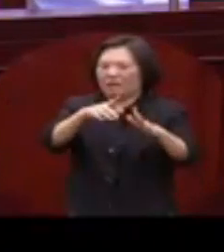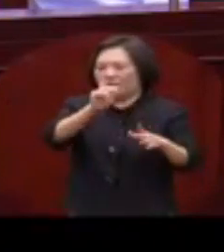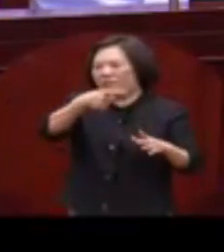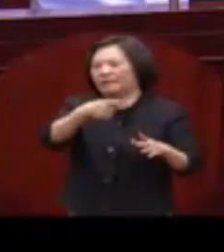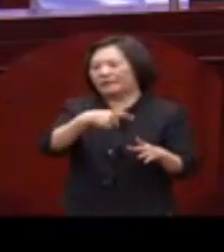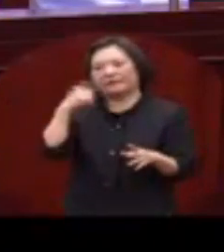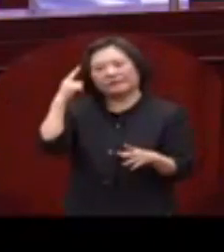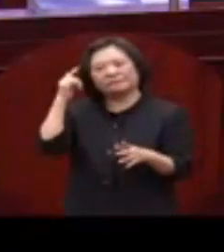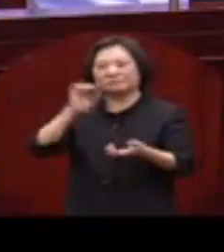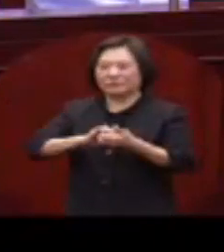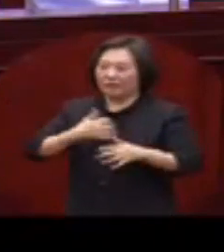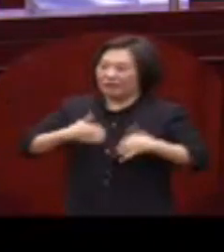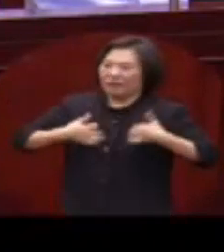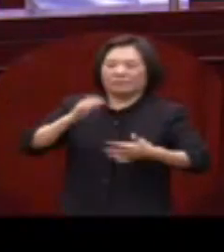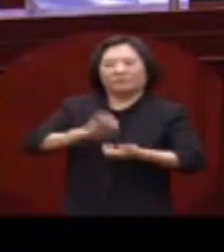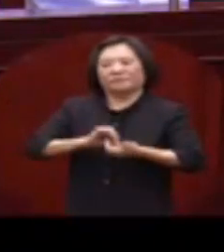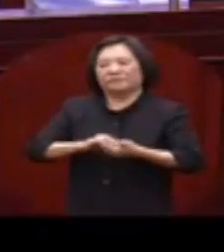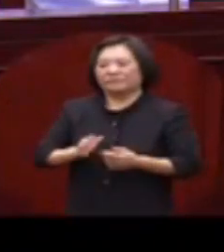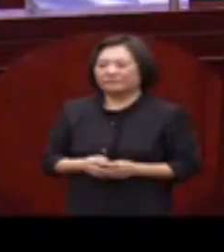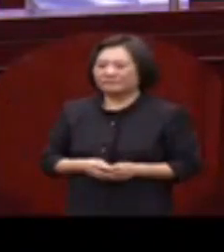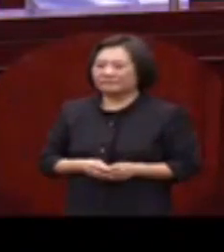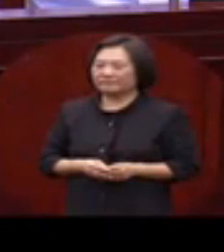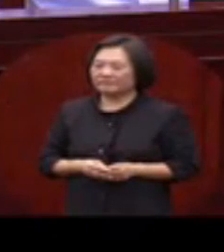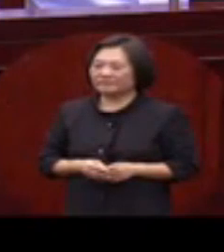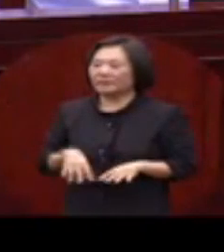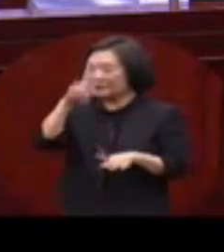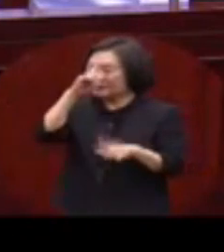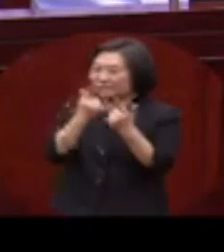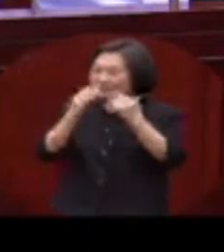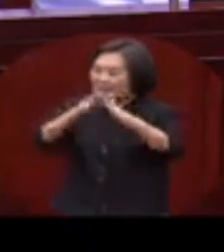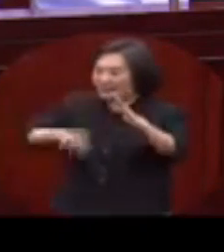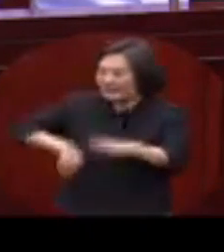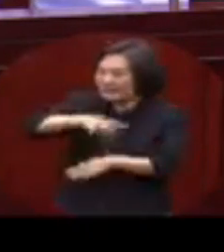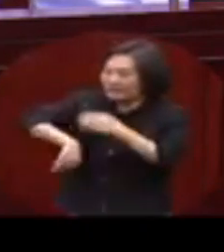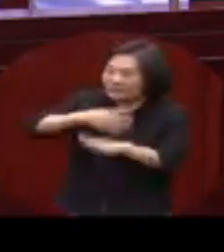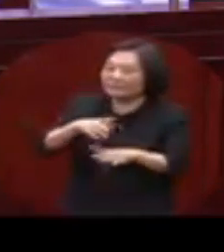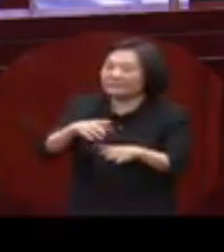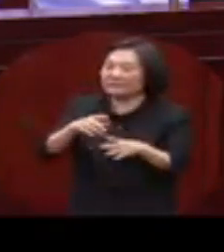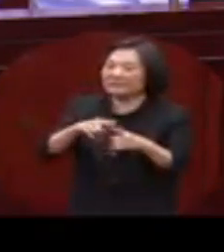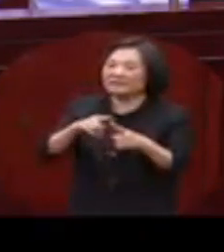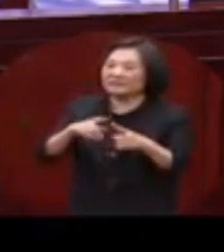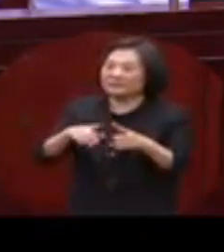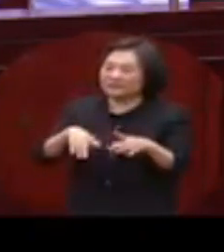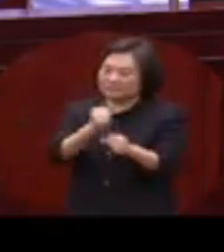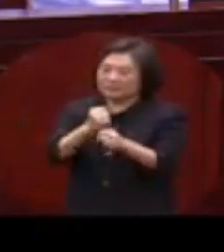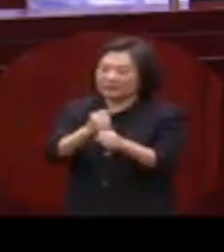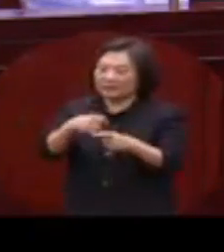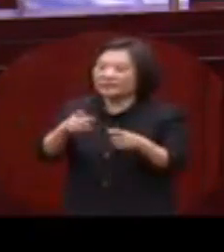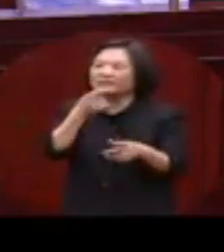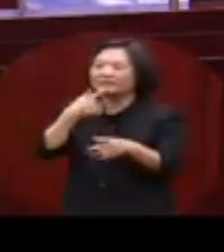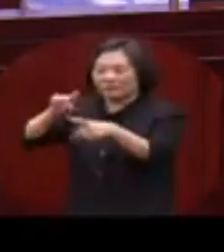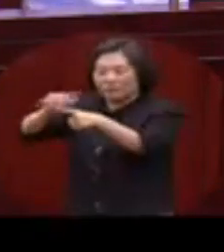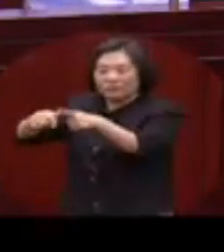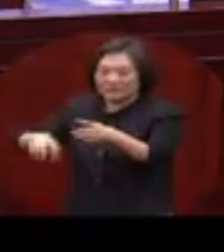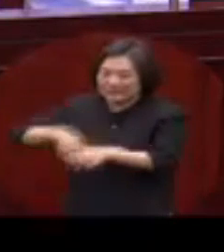了。那为了保持整个台北市这个投资环境的改善，我们有几个办公室，一个是 ITO， 这个是专门